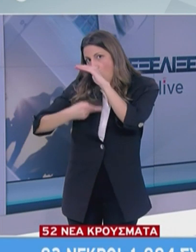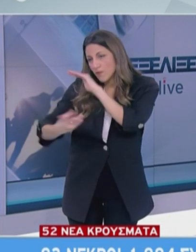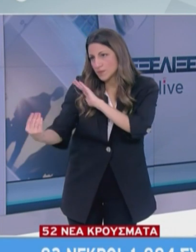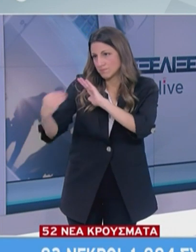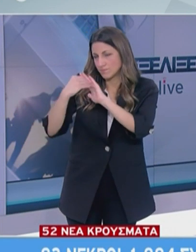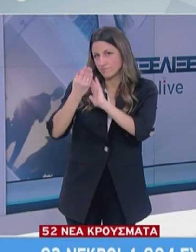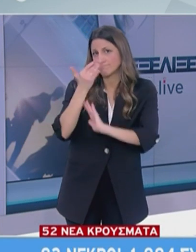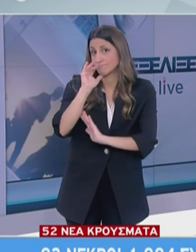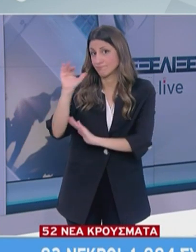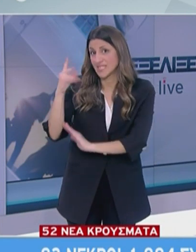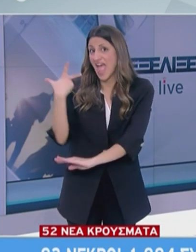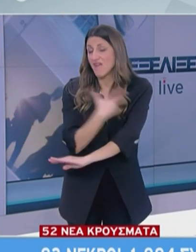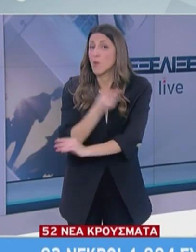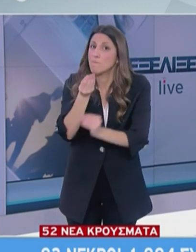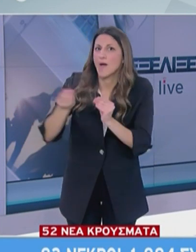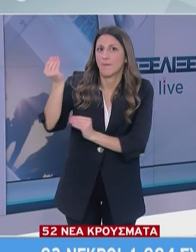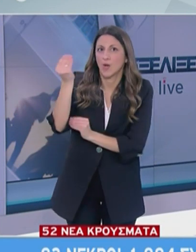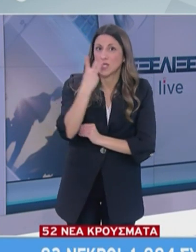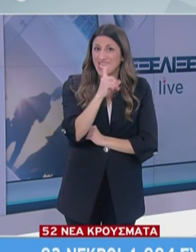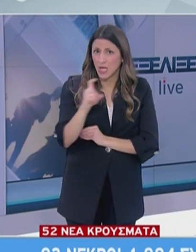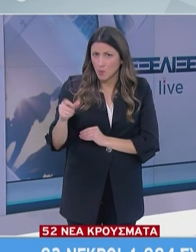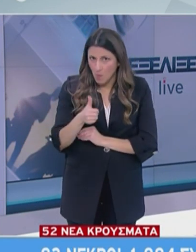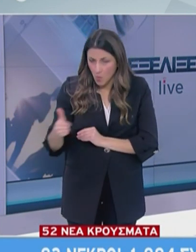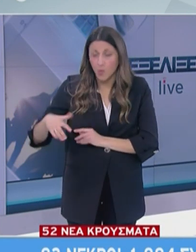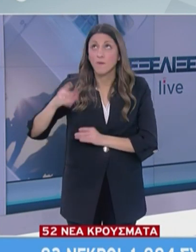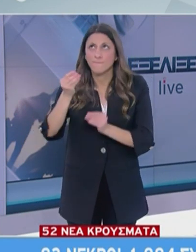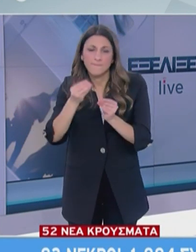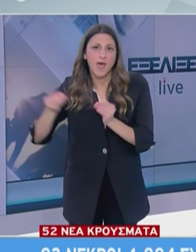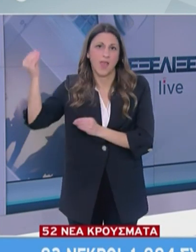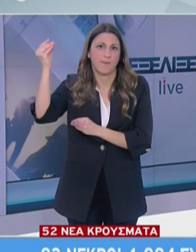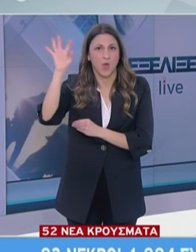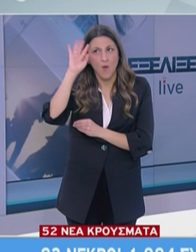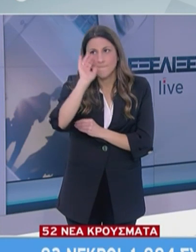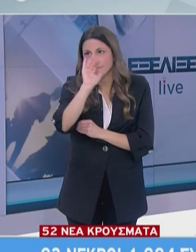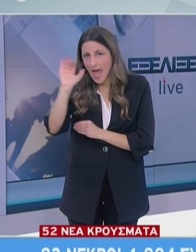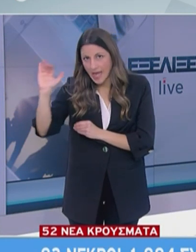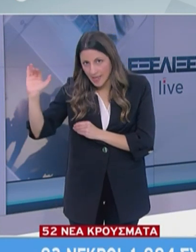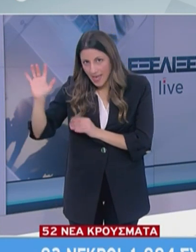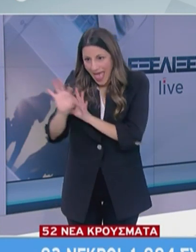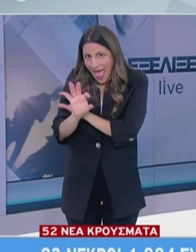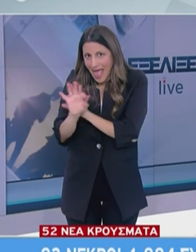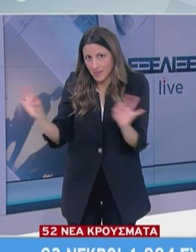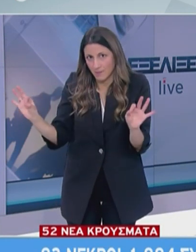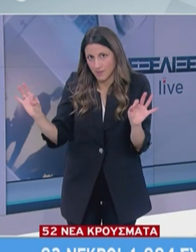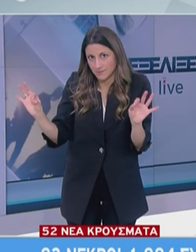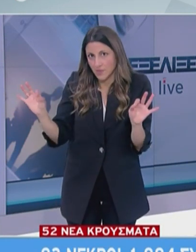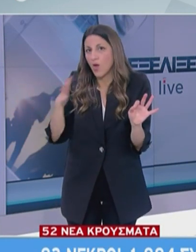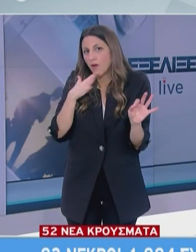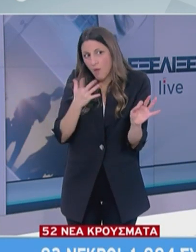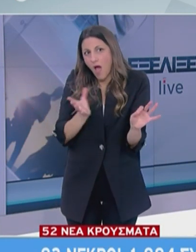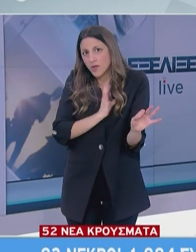περαιτέρω δόσεις, αυξημένες δόσεις, όχι μόνο 3 εκατομμύρια, πολύ περισσότερες, προκειμένου να καλύψουμε τις αυξημένες ανάγκες. Είναι πολύ σημαντικό